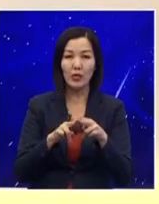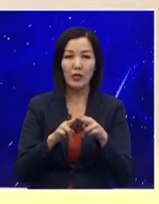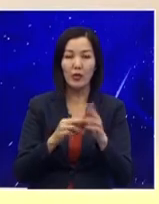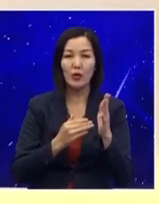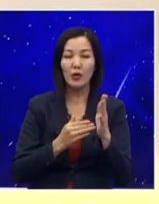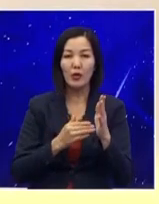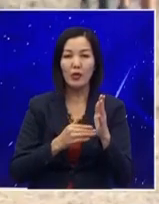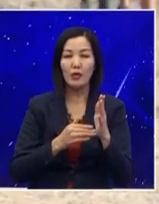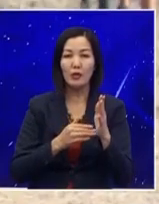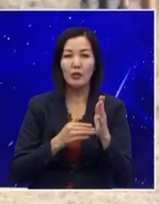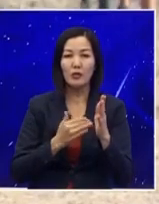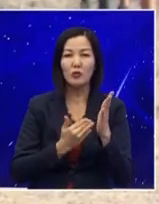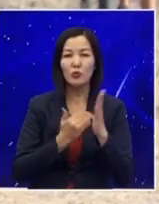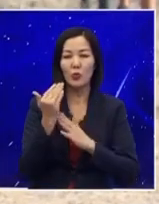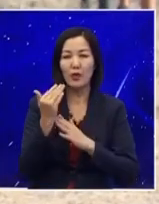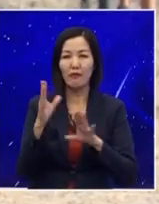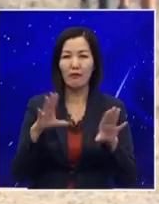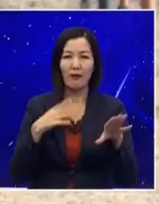жоғары дайындықта, және